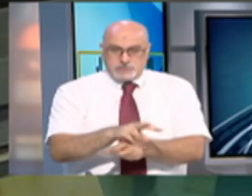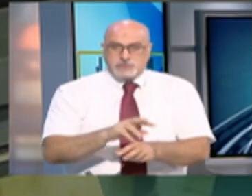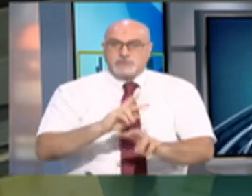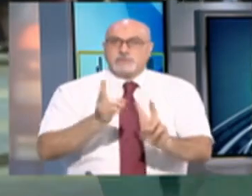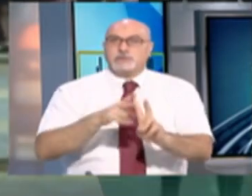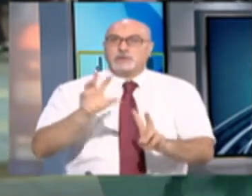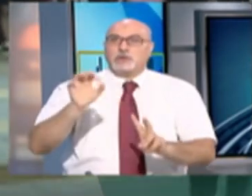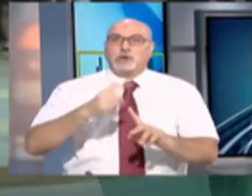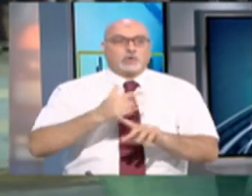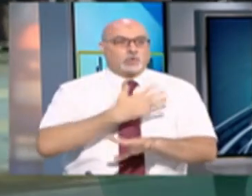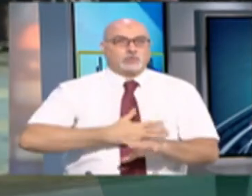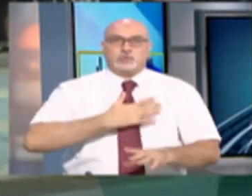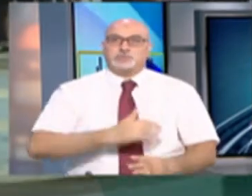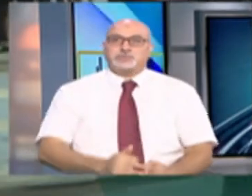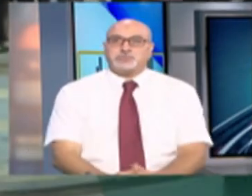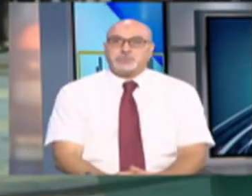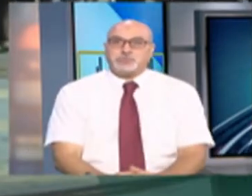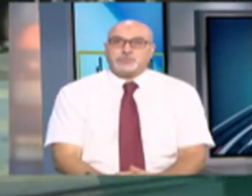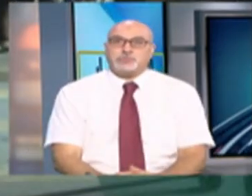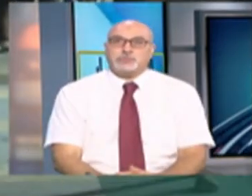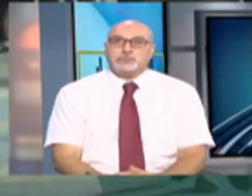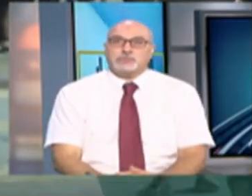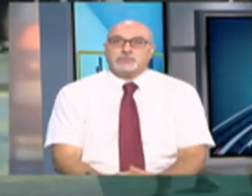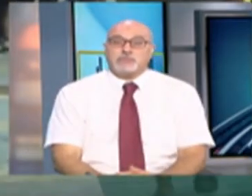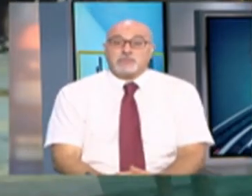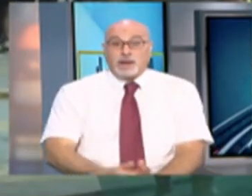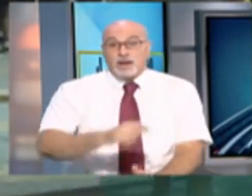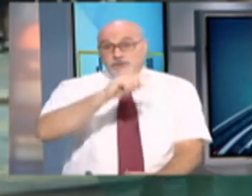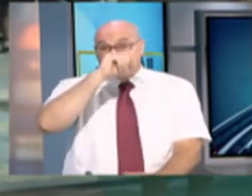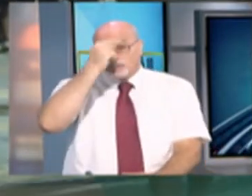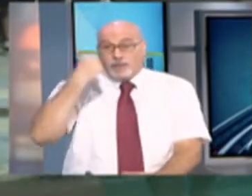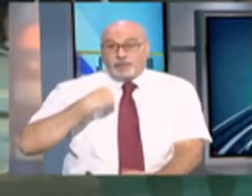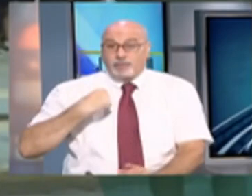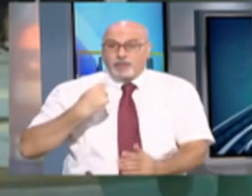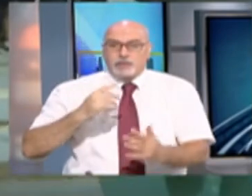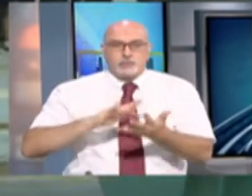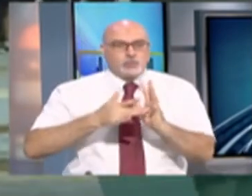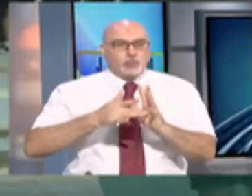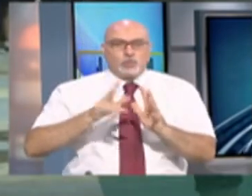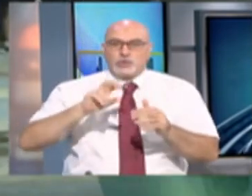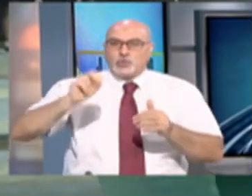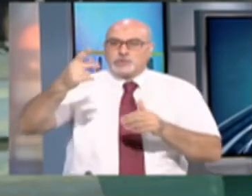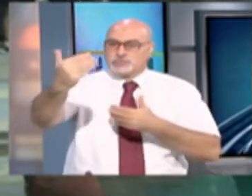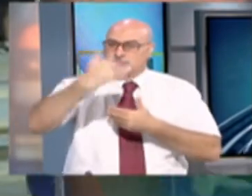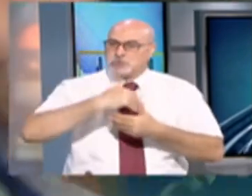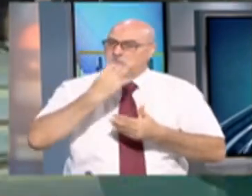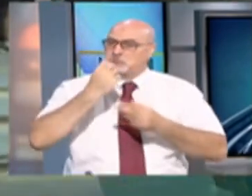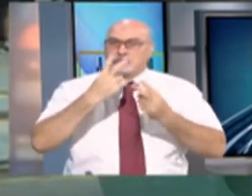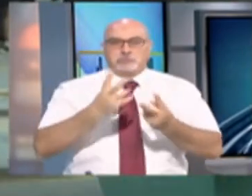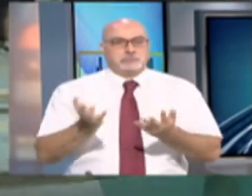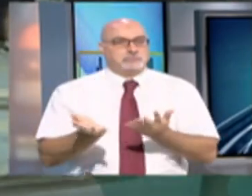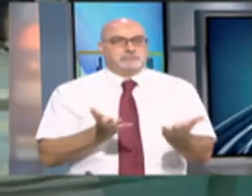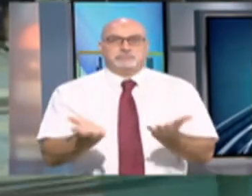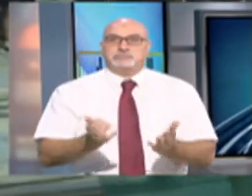وعجبني الحال. ان شاء الله احنا نكونوا في حسن الضيافه هنا، الناس اللي جونا ما من اللي جاونا من